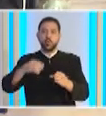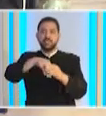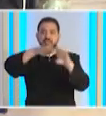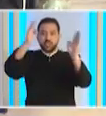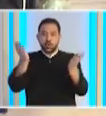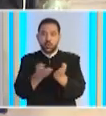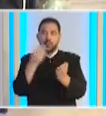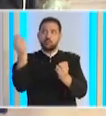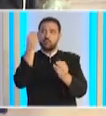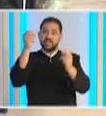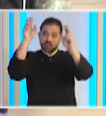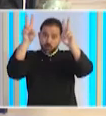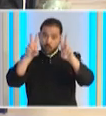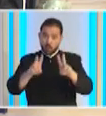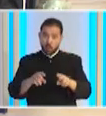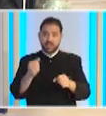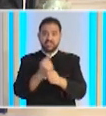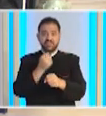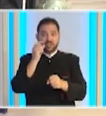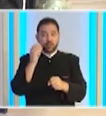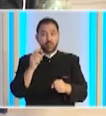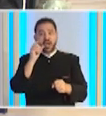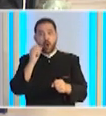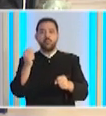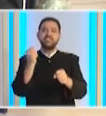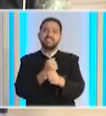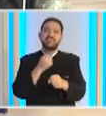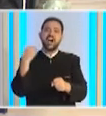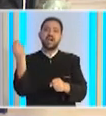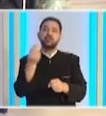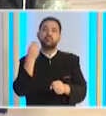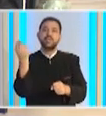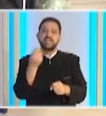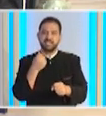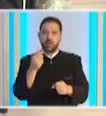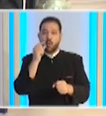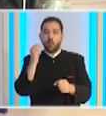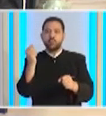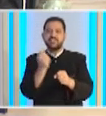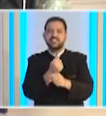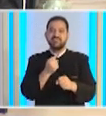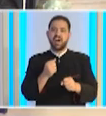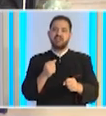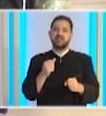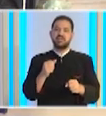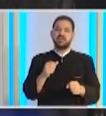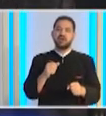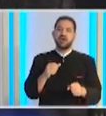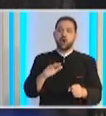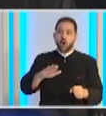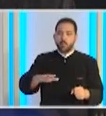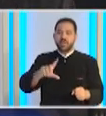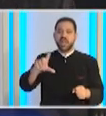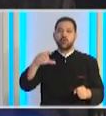Dumnezeu coboară, se înomenește pentru ca omul să se îndumnezească, pentru ca omul să devină precum Dumnezeu. Iată,